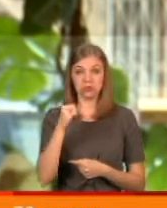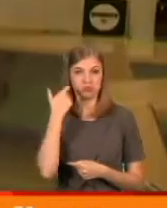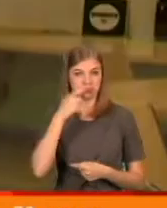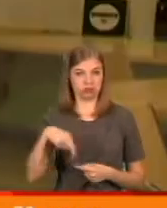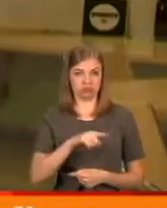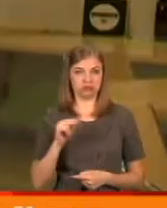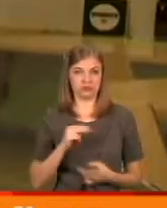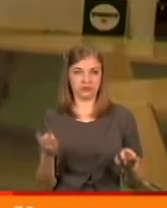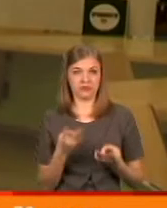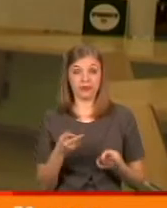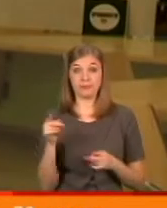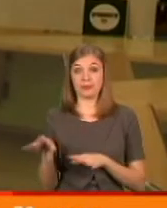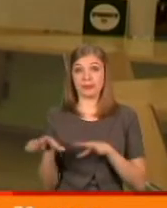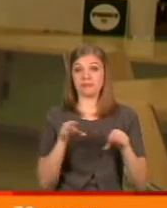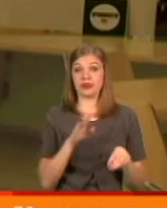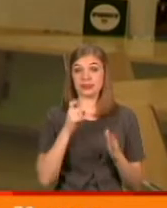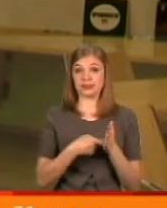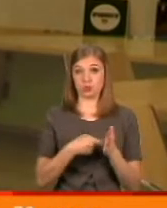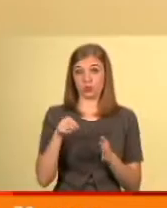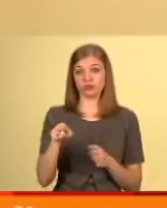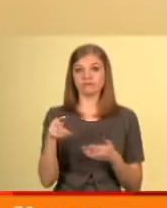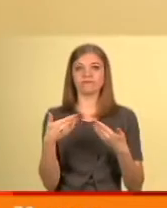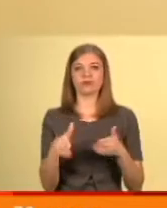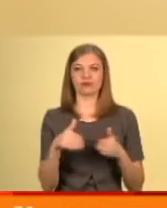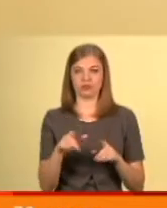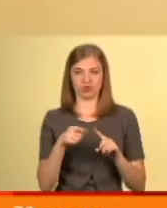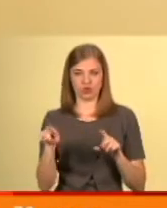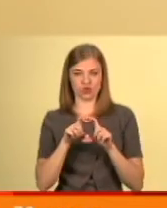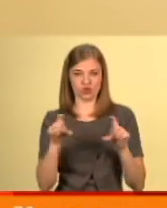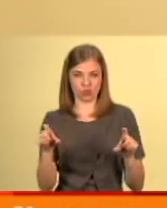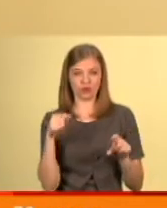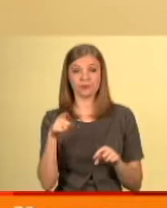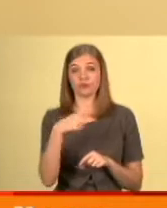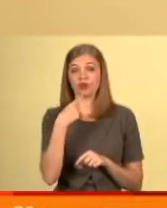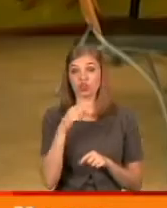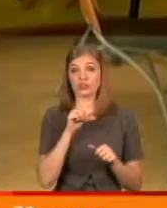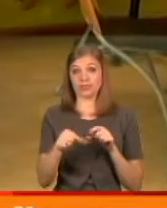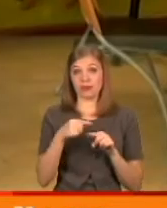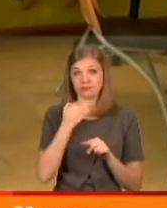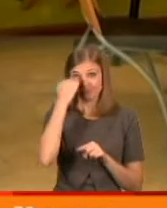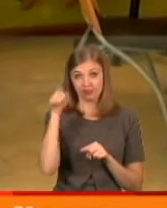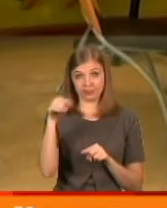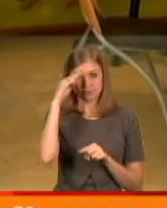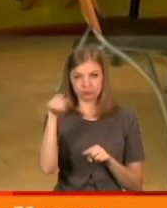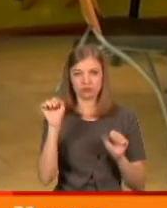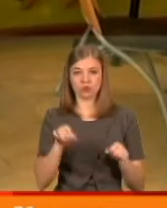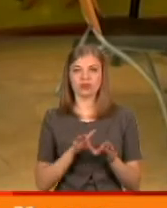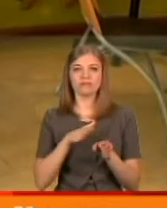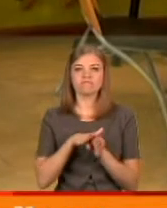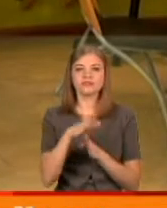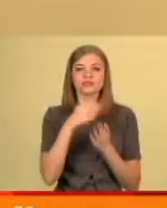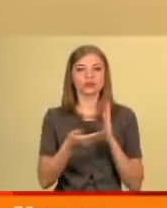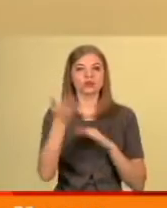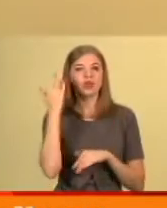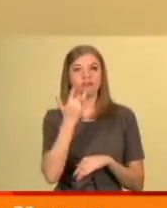них працює. Переселенка з Донеччини Наталя – одна з випускниць бізнес-школи «Новий відлік». Каже, саме завдяки Олександру змогла втілити свою